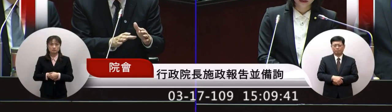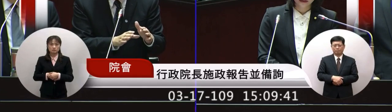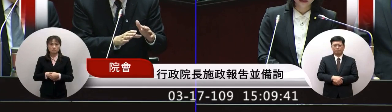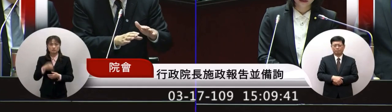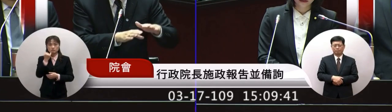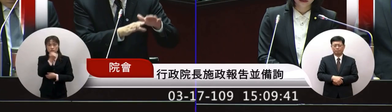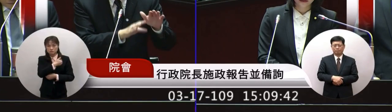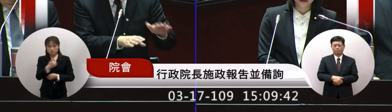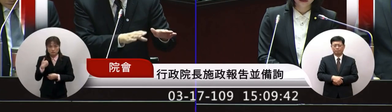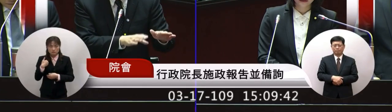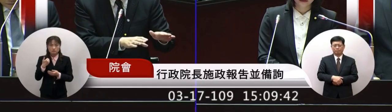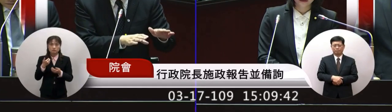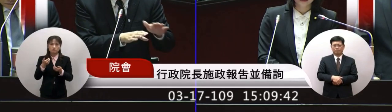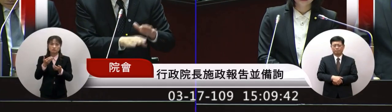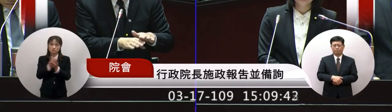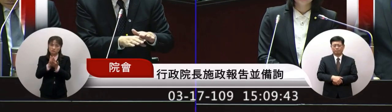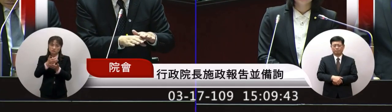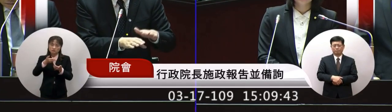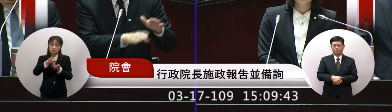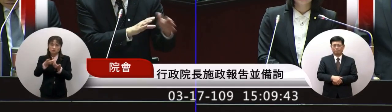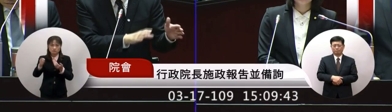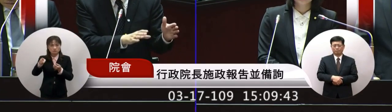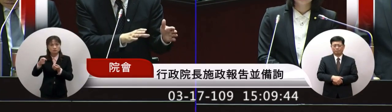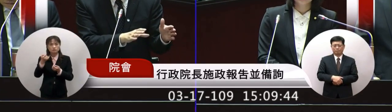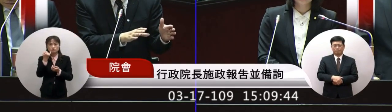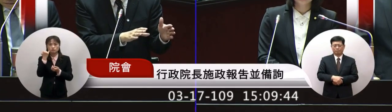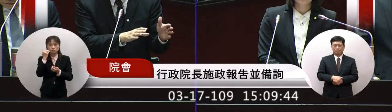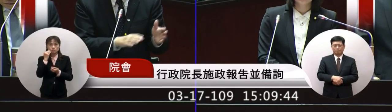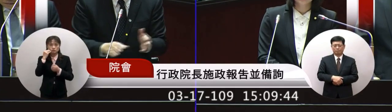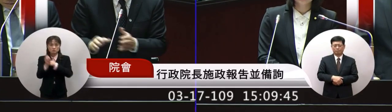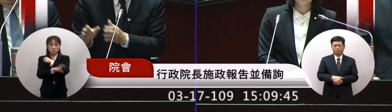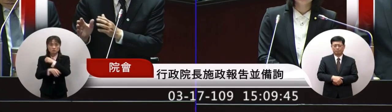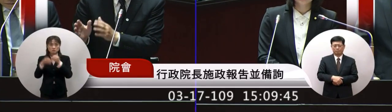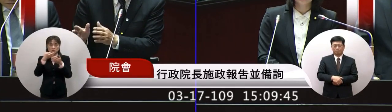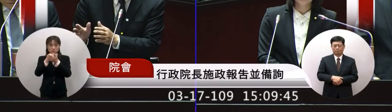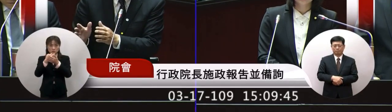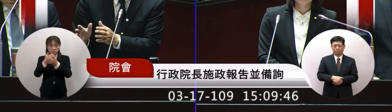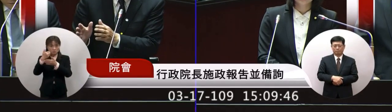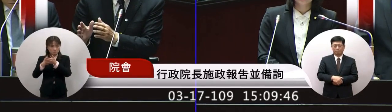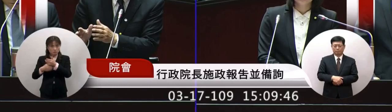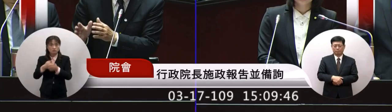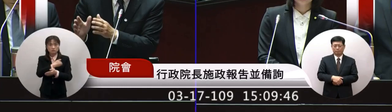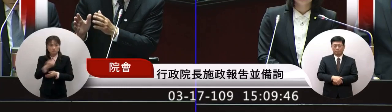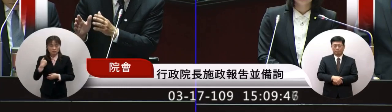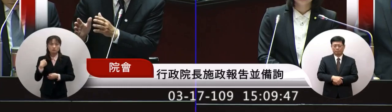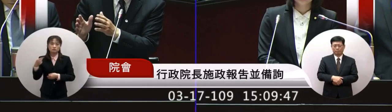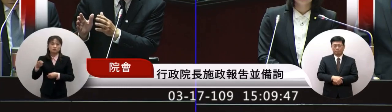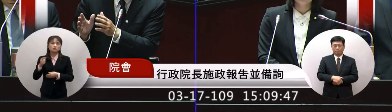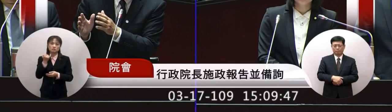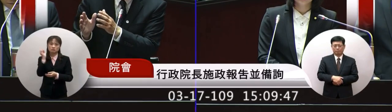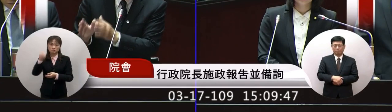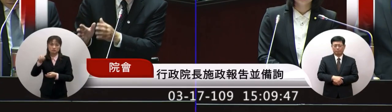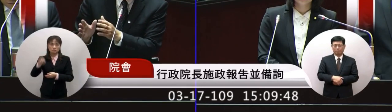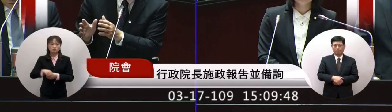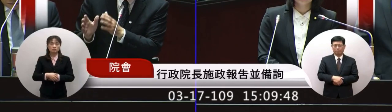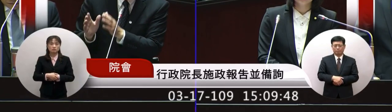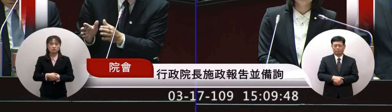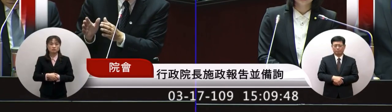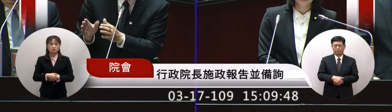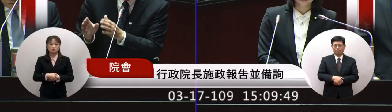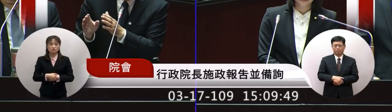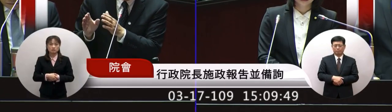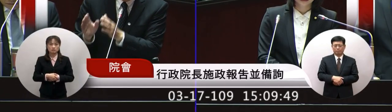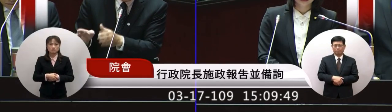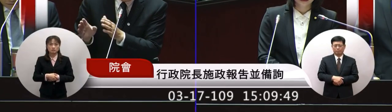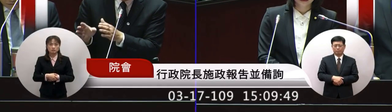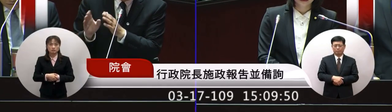分类是说，你只要能够减碳节能，大概就属于绿色债券。那有气候债券组织，他们可能会对绿那